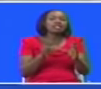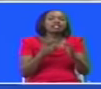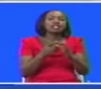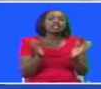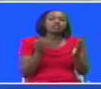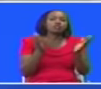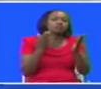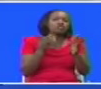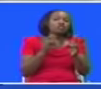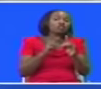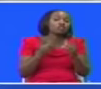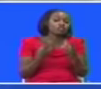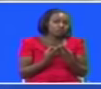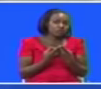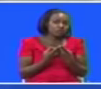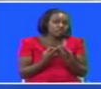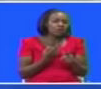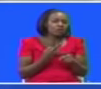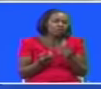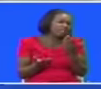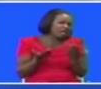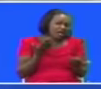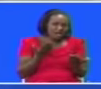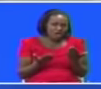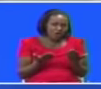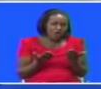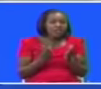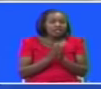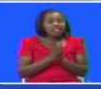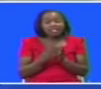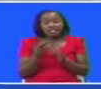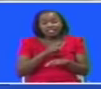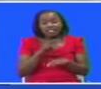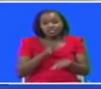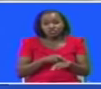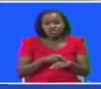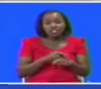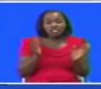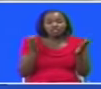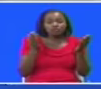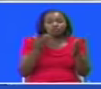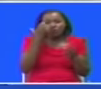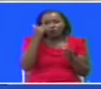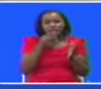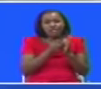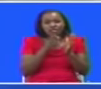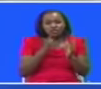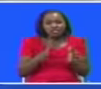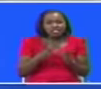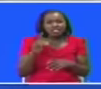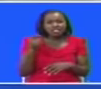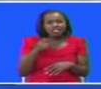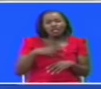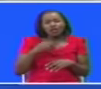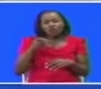imarishwe vyema kabisa. Lakini je, hali iko vipi katika mataifa mengine ambayo yameendelea? Kwa nini daktari wa Kenya anakwenda kutafuta